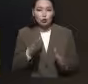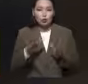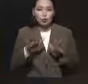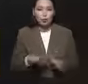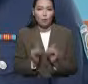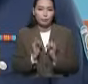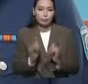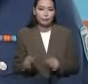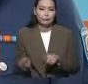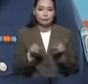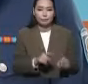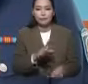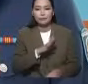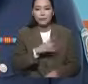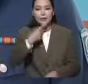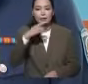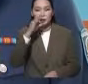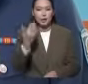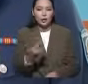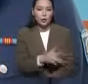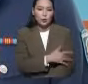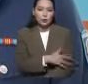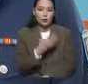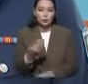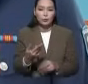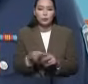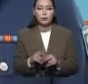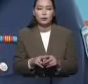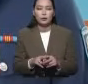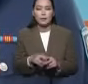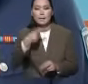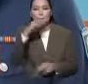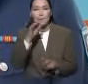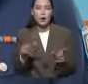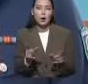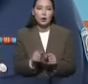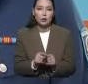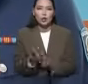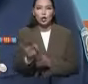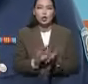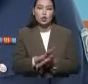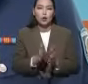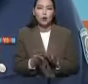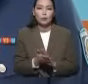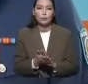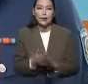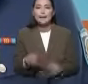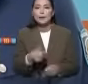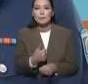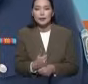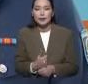жеткізілді. Полиция қызметкерлері жергілікті атқарушы органдармен төтенше жағдай